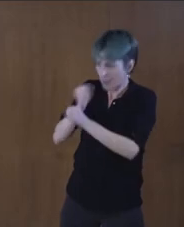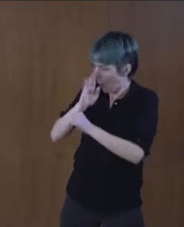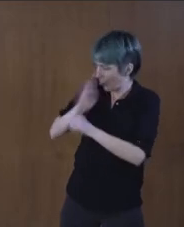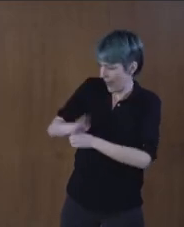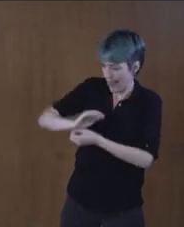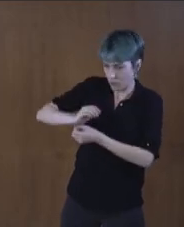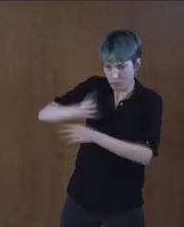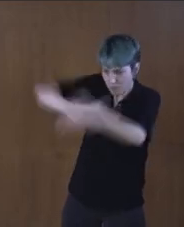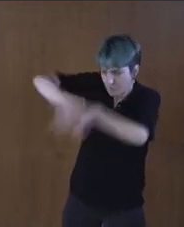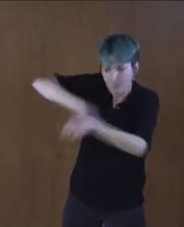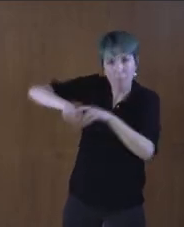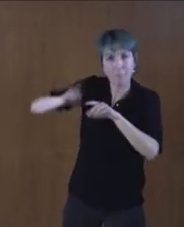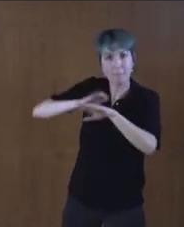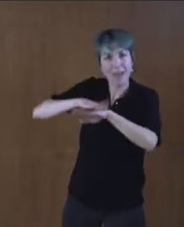millorar.